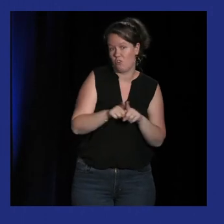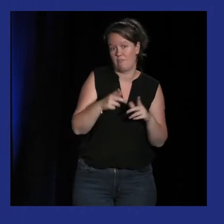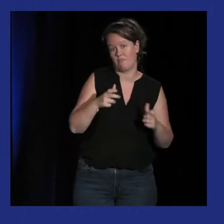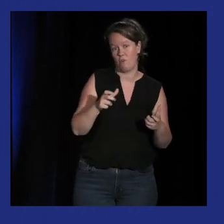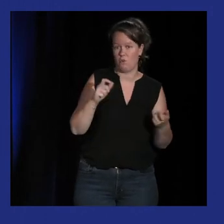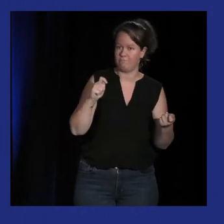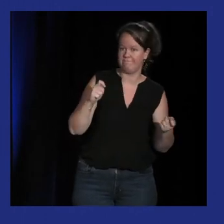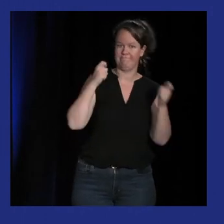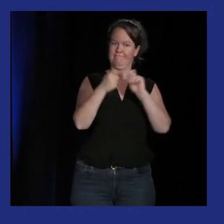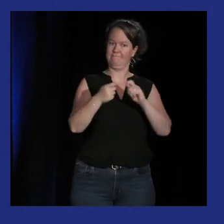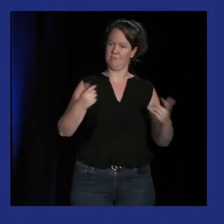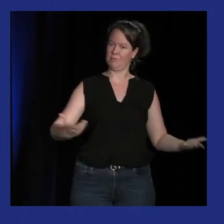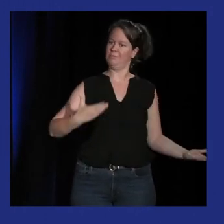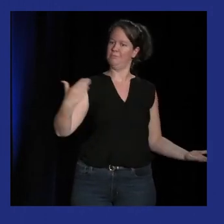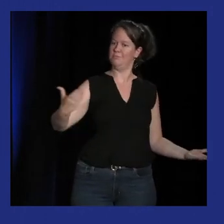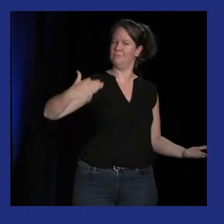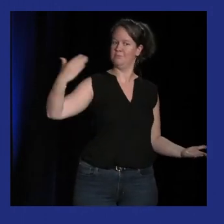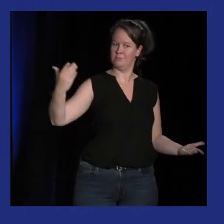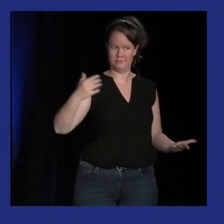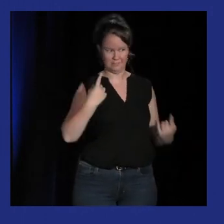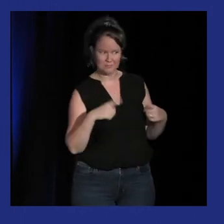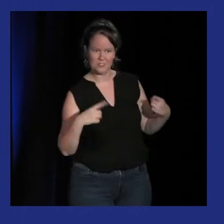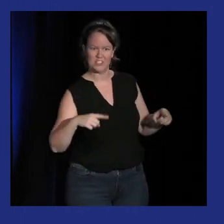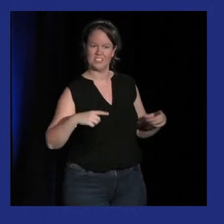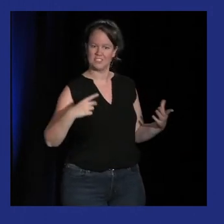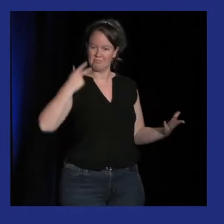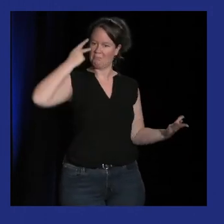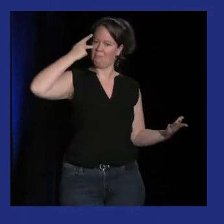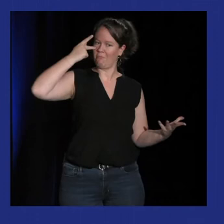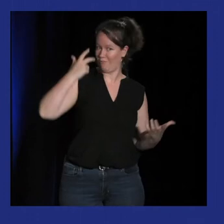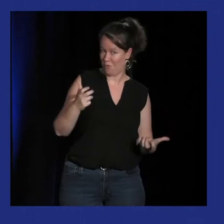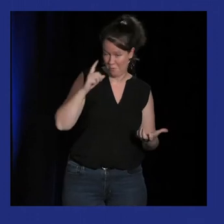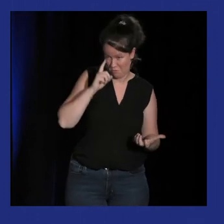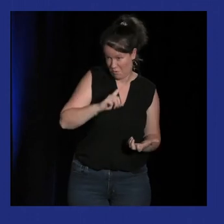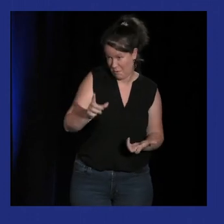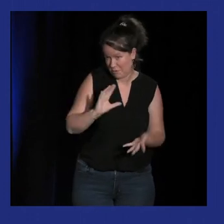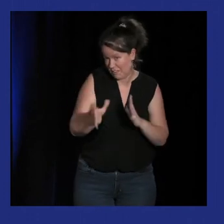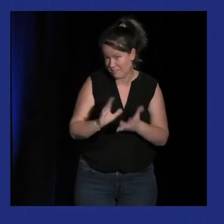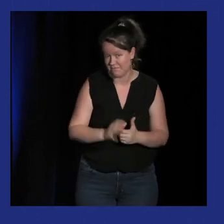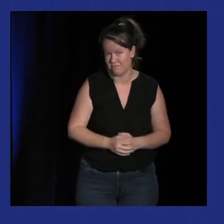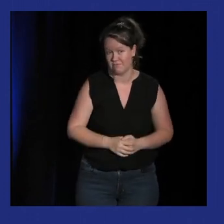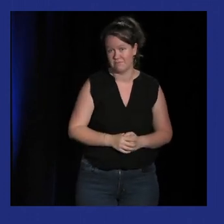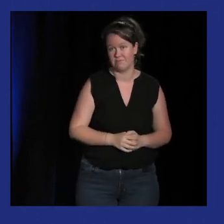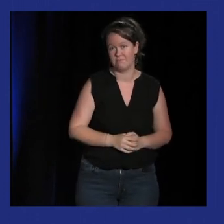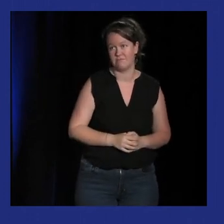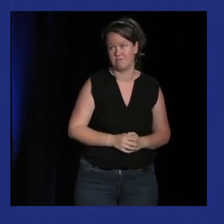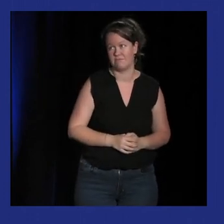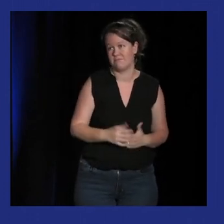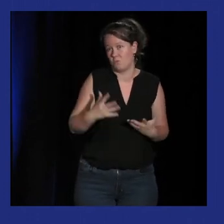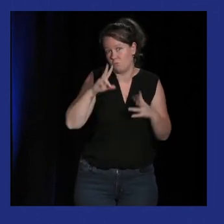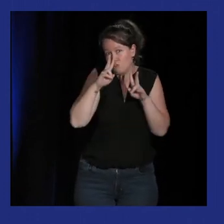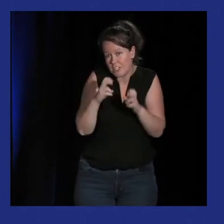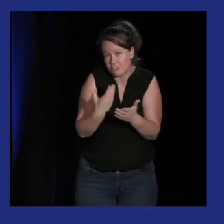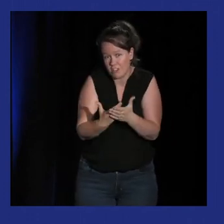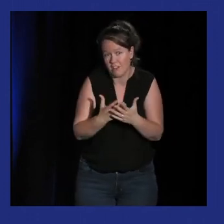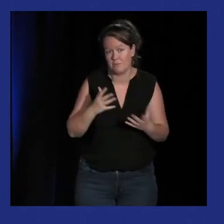le le jeu vidéo et dans dans cette démarche d'anoblir ce qui était le cas